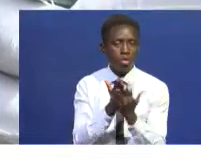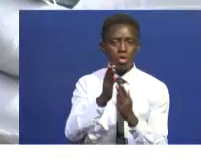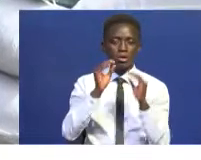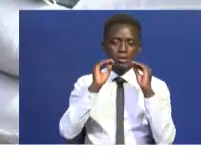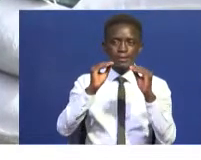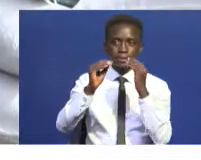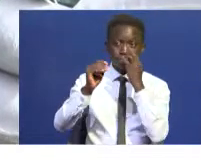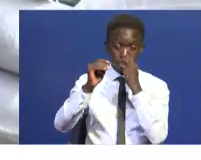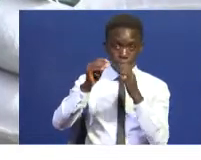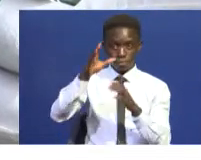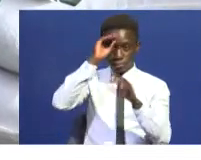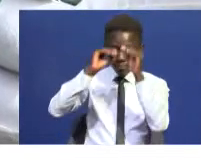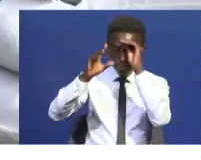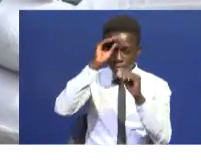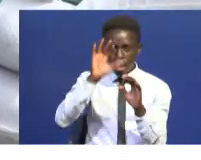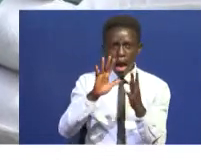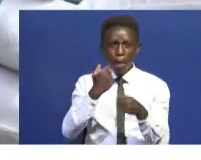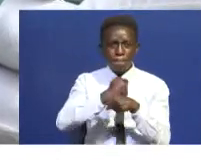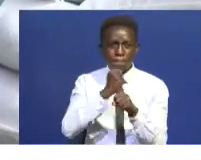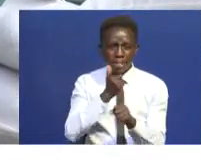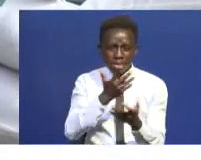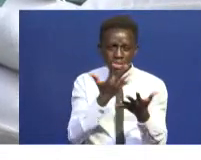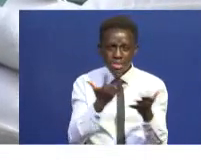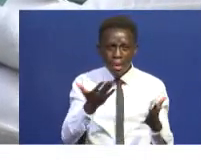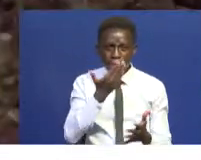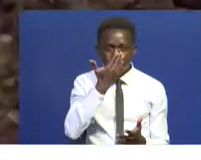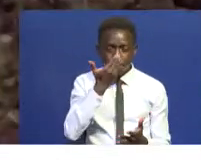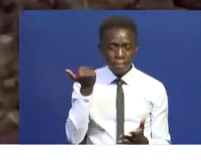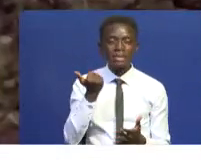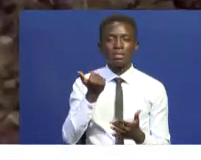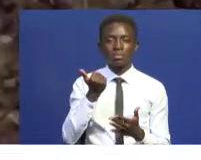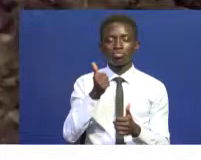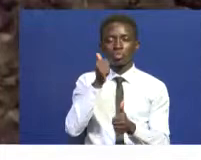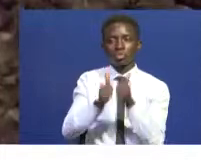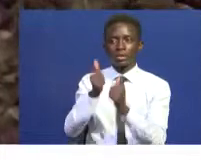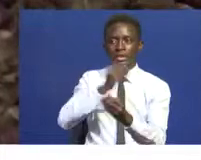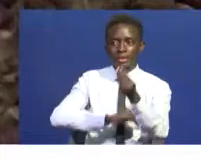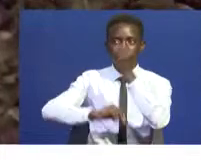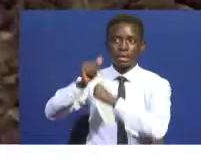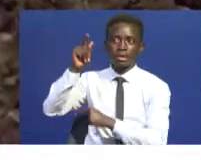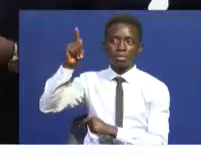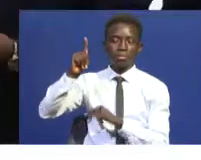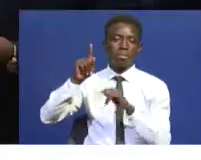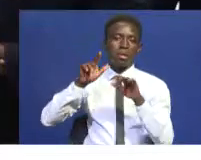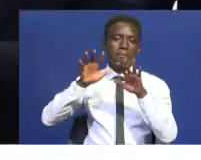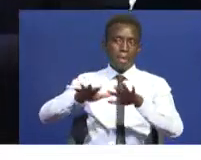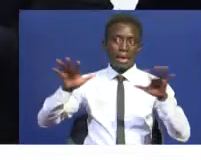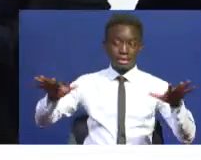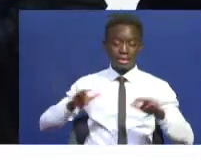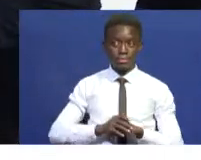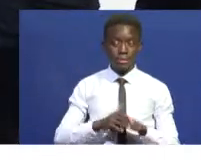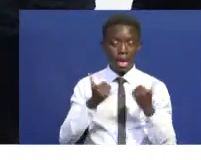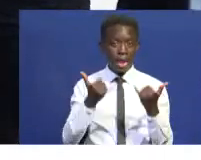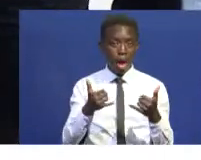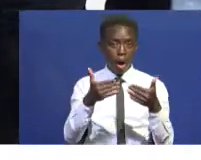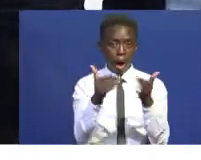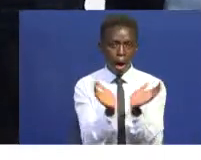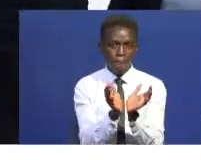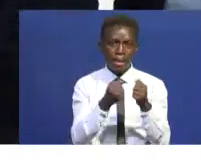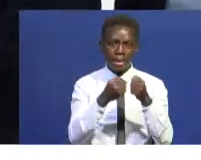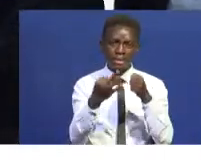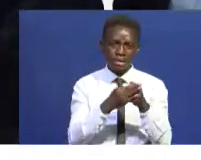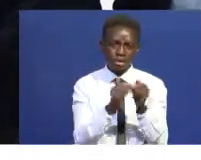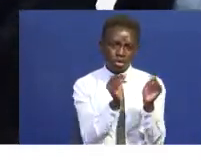ubora vya bidhaa zinazouzwa kwenye masoko hayo. Kufikia sasa, kampuni 18 za biashara ndogo